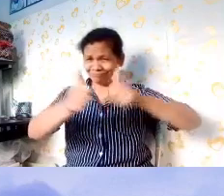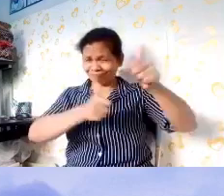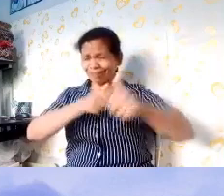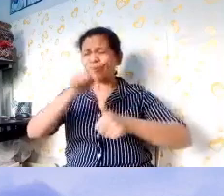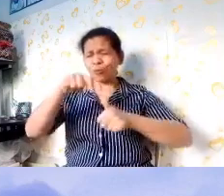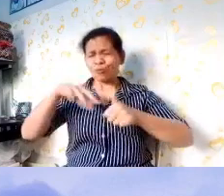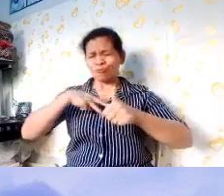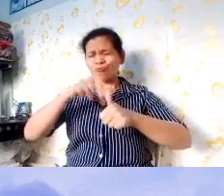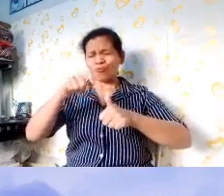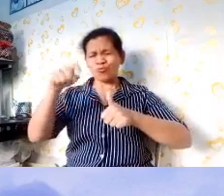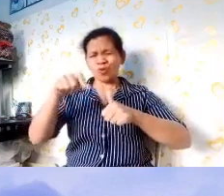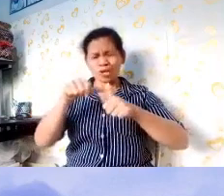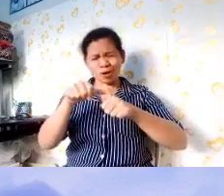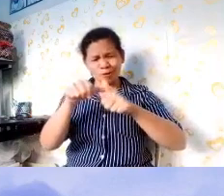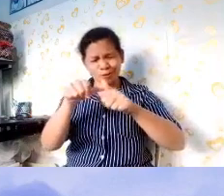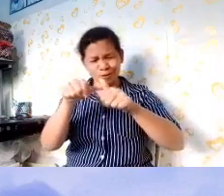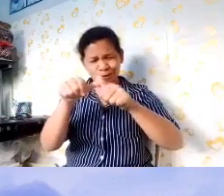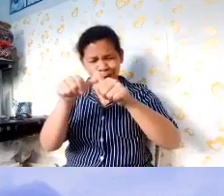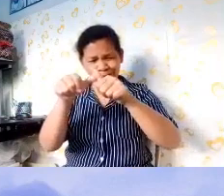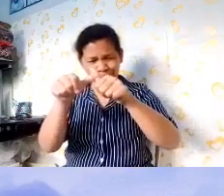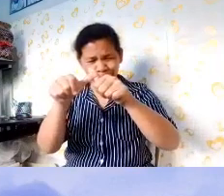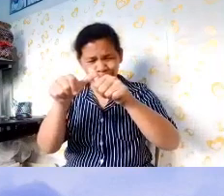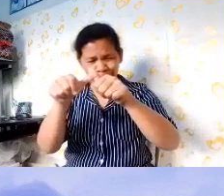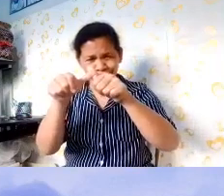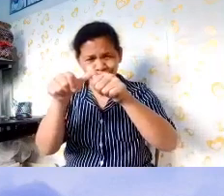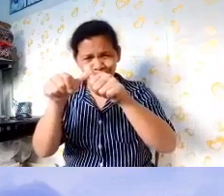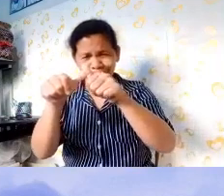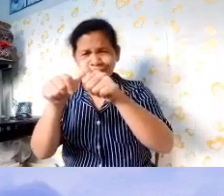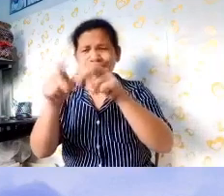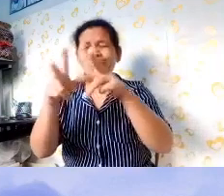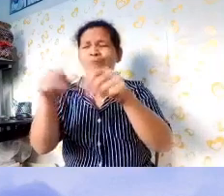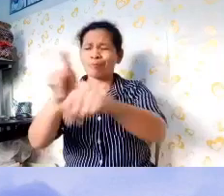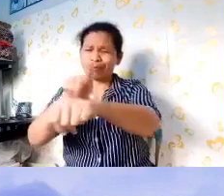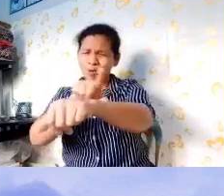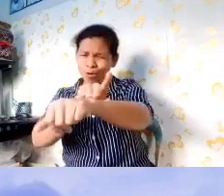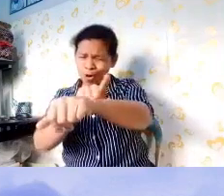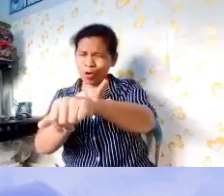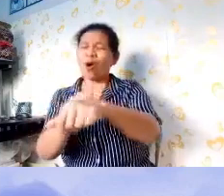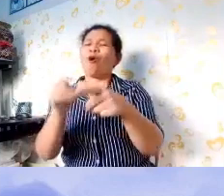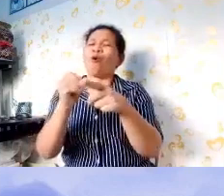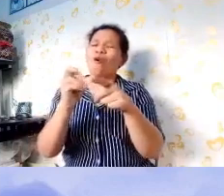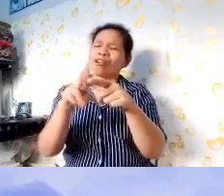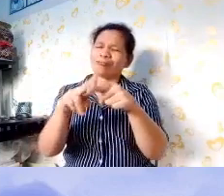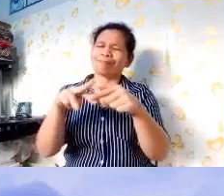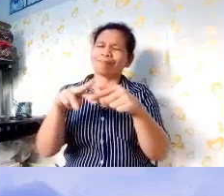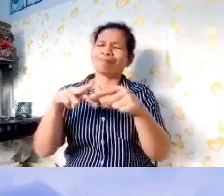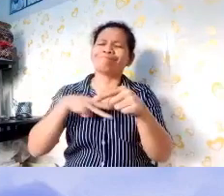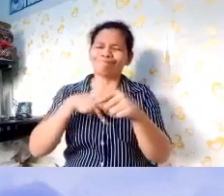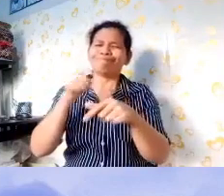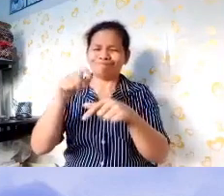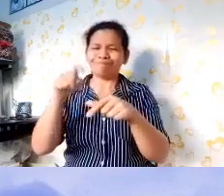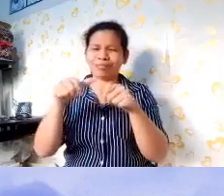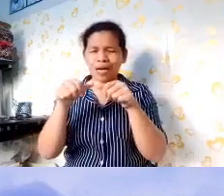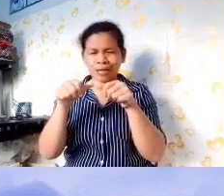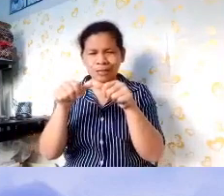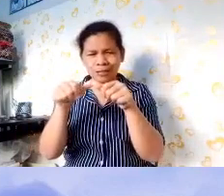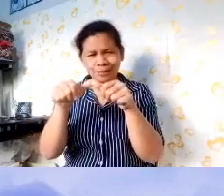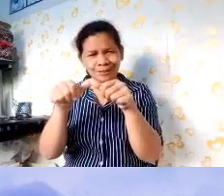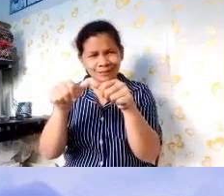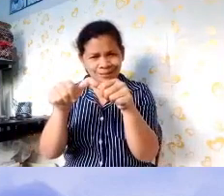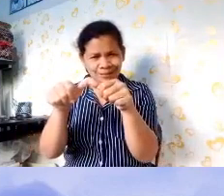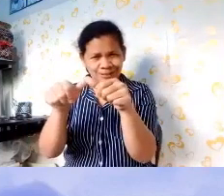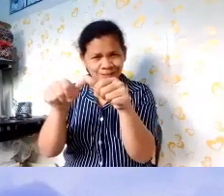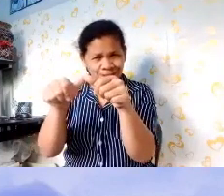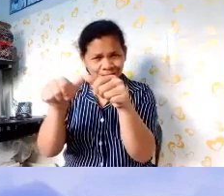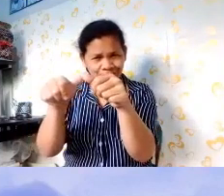No? Ilang kilometro man yan o maraming kilometro. Ang mahalaga, mga kapatid, ay talagang sumusulong tayo